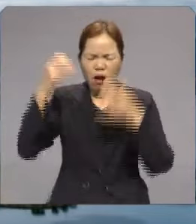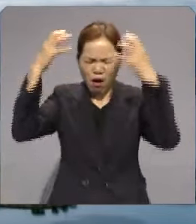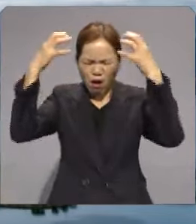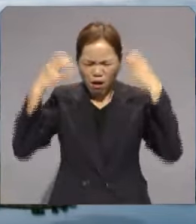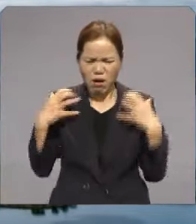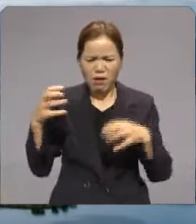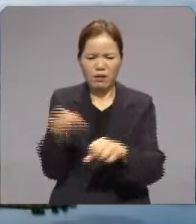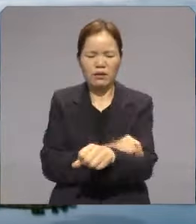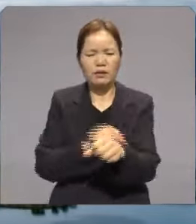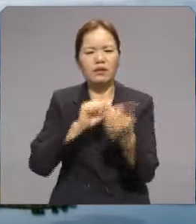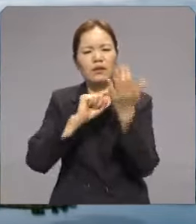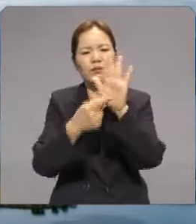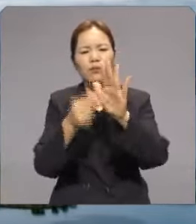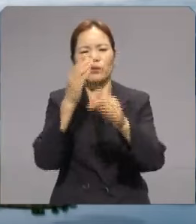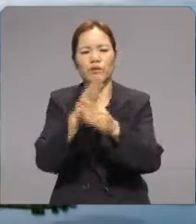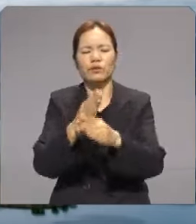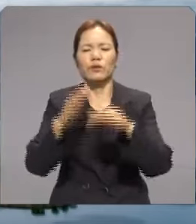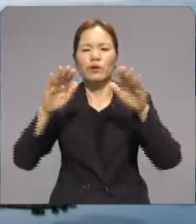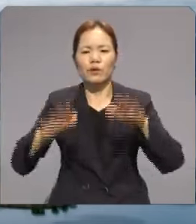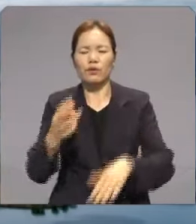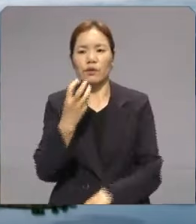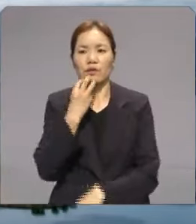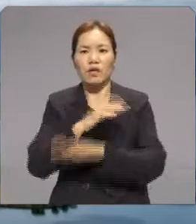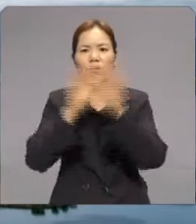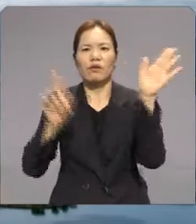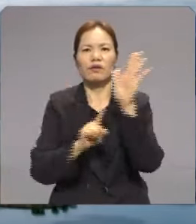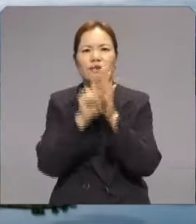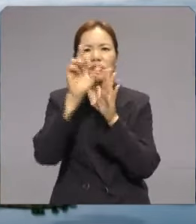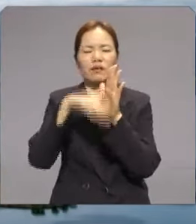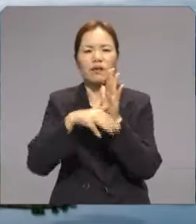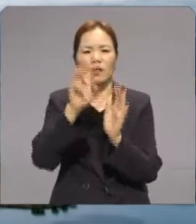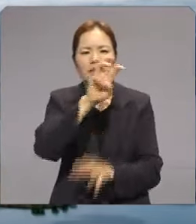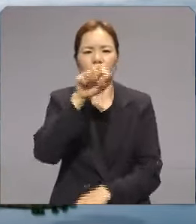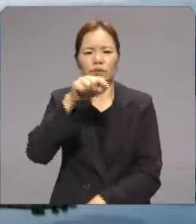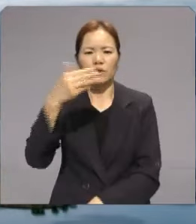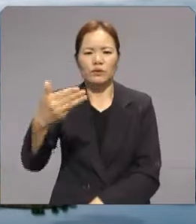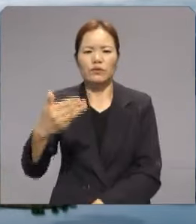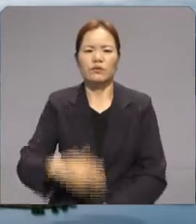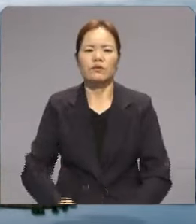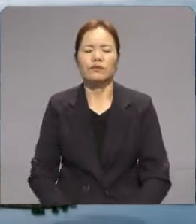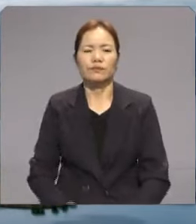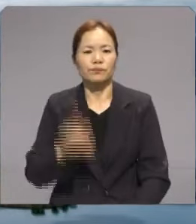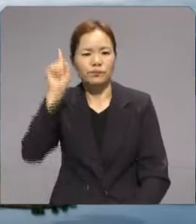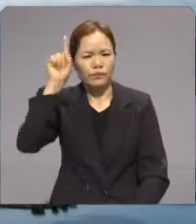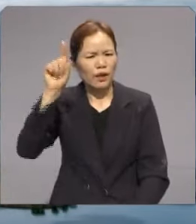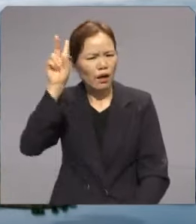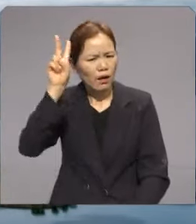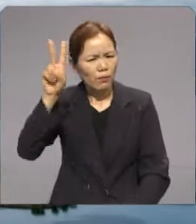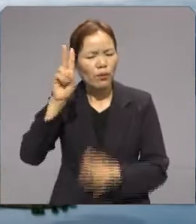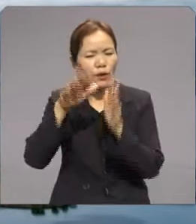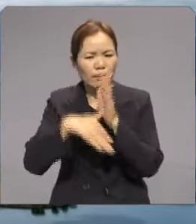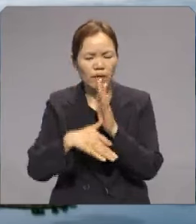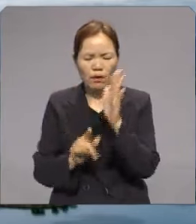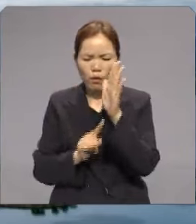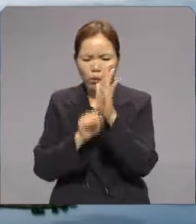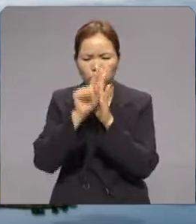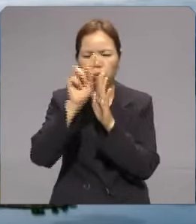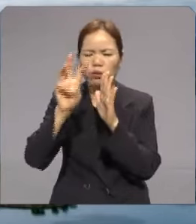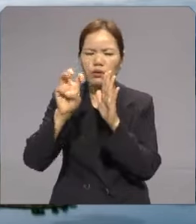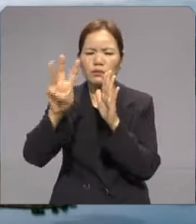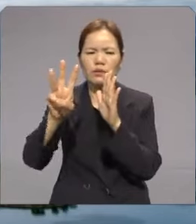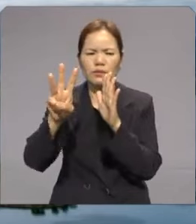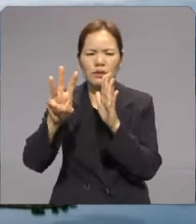특보가 발효 중인데요 오늘 서울은 한낮에 30.9% 올랐고요 내일과 모레는 33도로 오르는